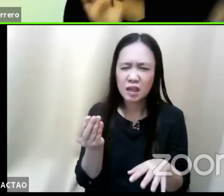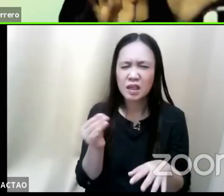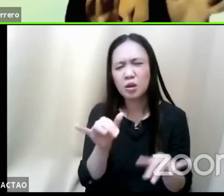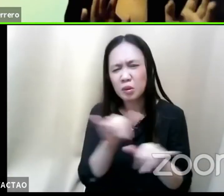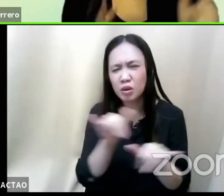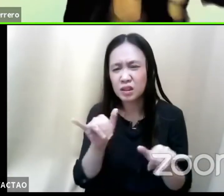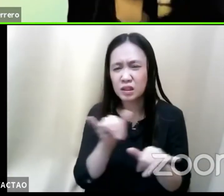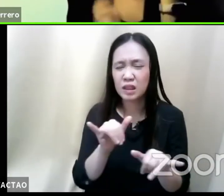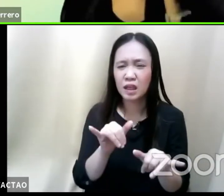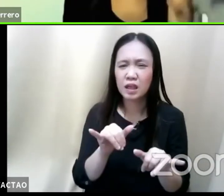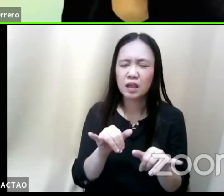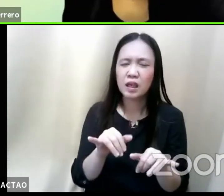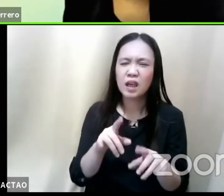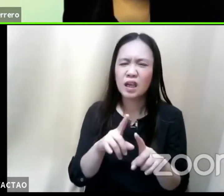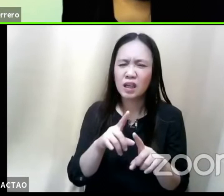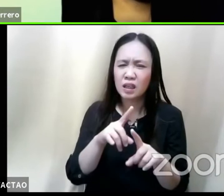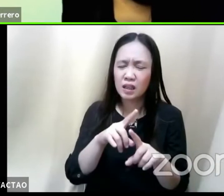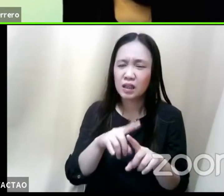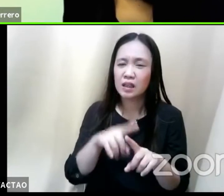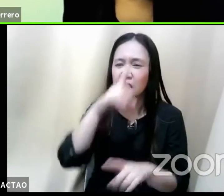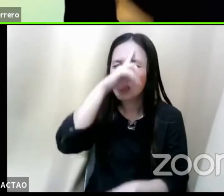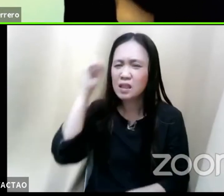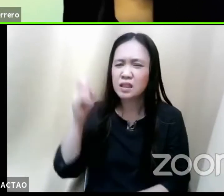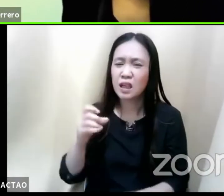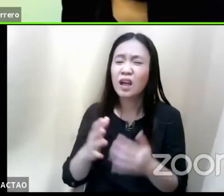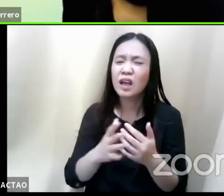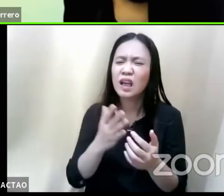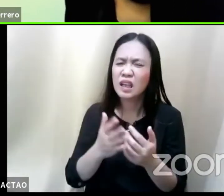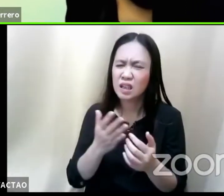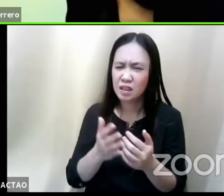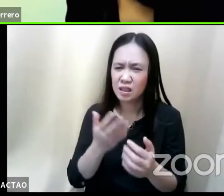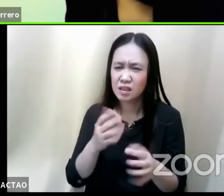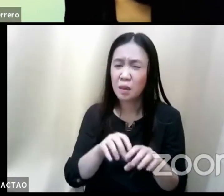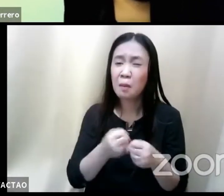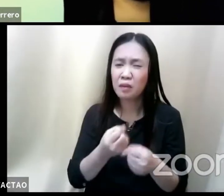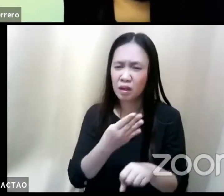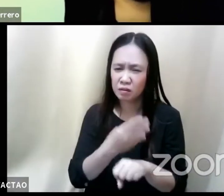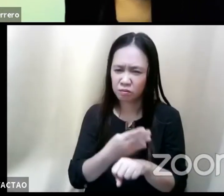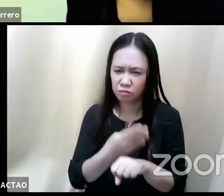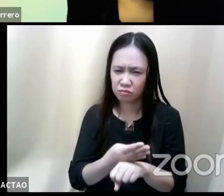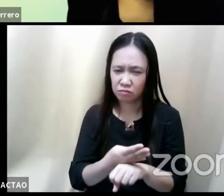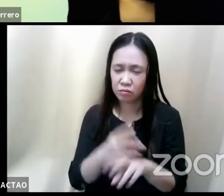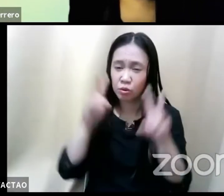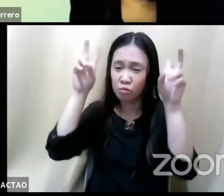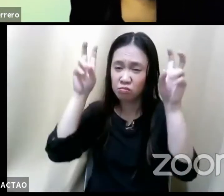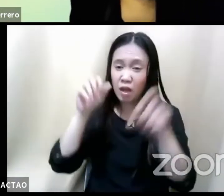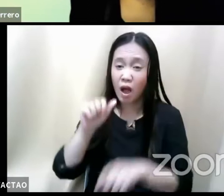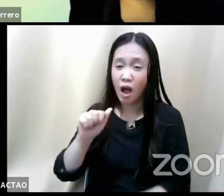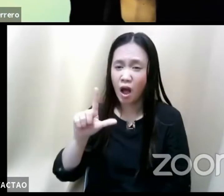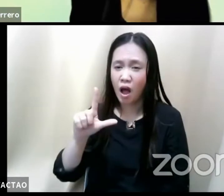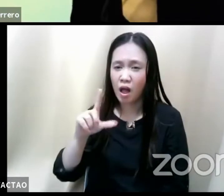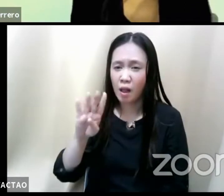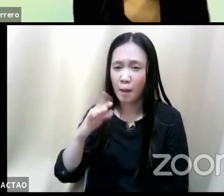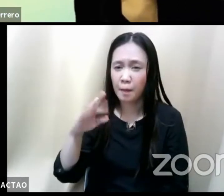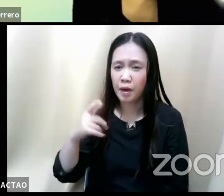talaga madali siya ng onti, nababasag po agad yung buto niya. Albright syndrome po ang tawag. Okay, sige. Jay, meron